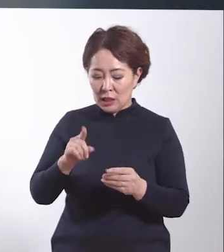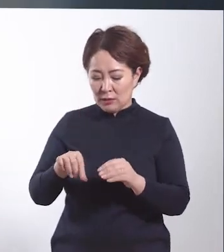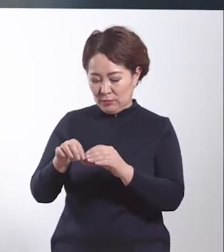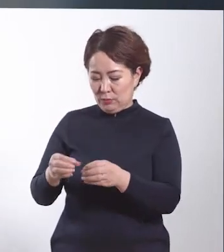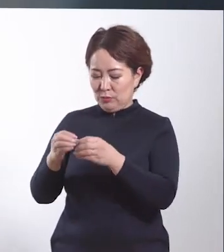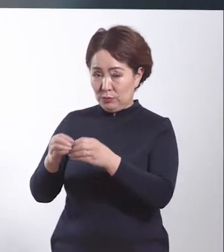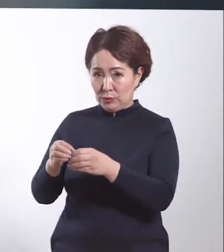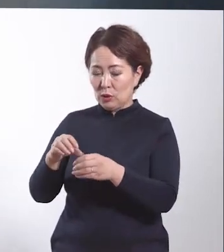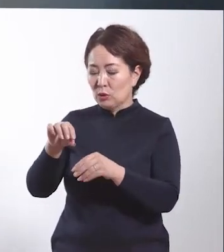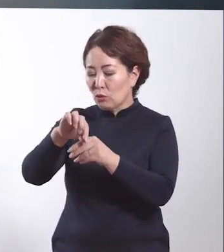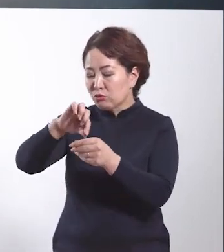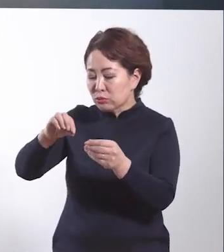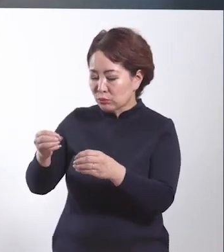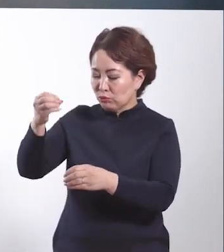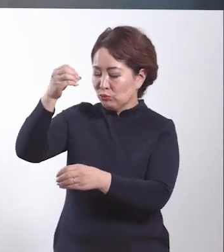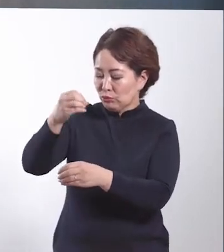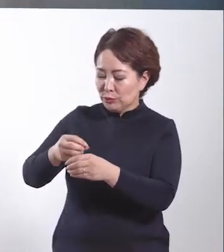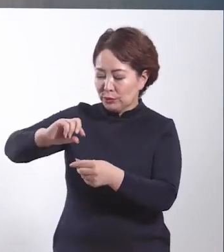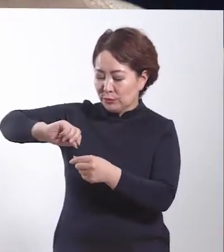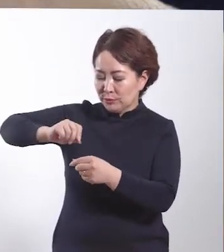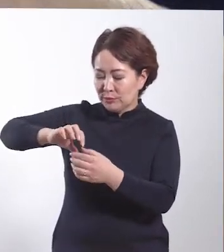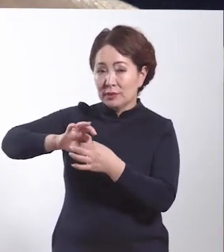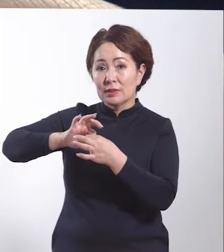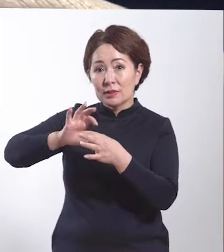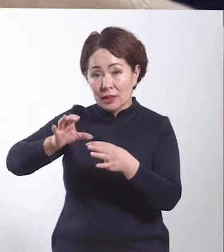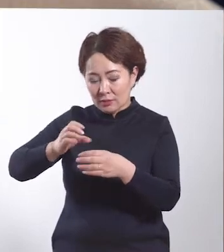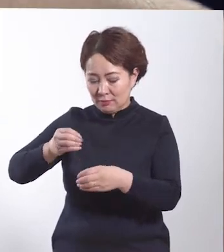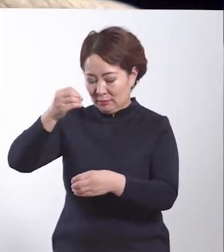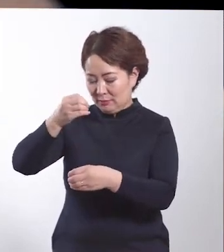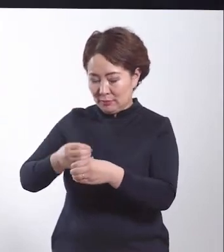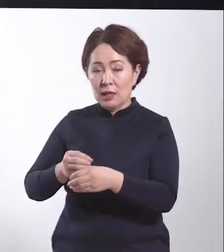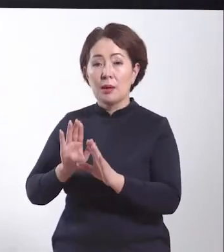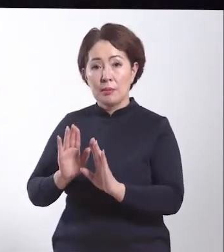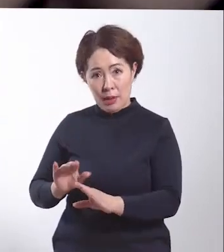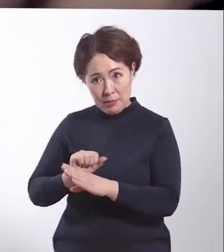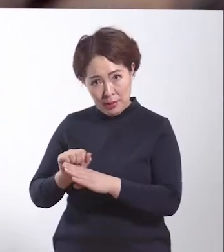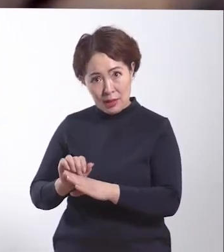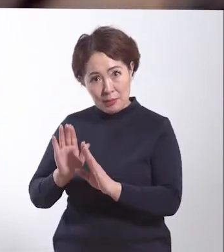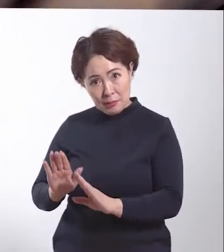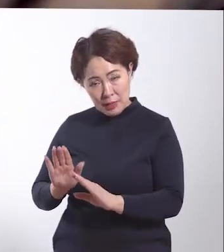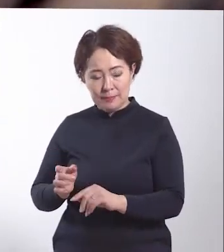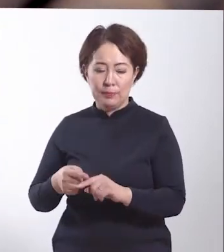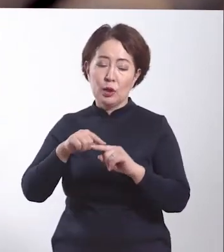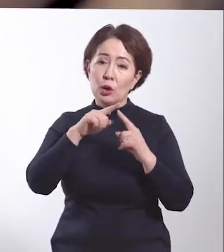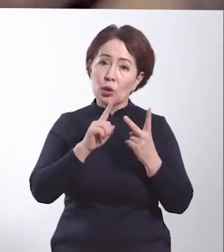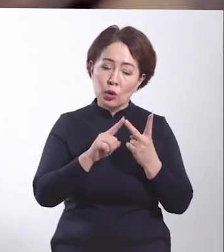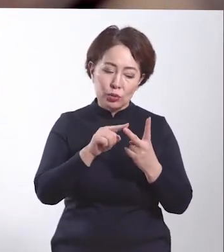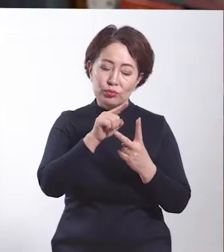байна. Эхлээд хуванцар савтай шингэн бүхий уутыг задлана. Савны таглааг онгойлгож онцлуурын тавиур дээр